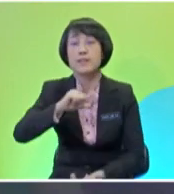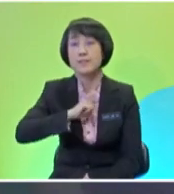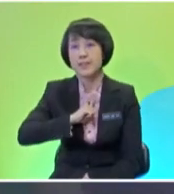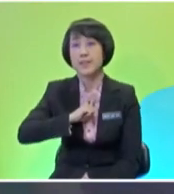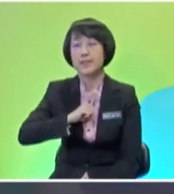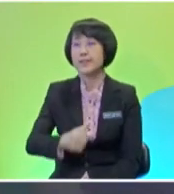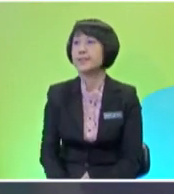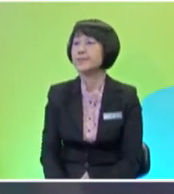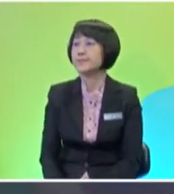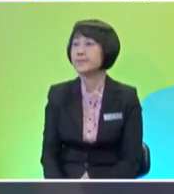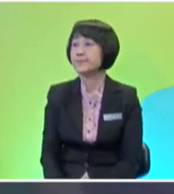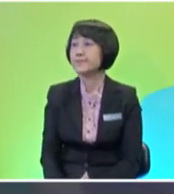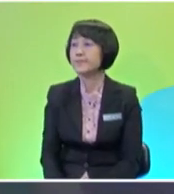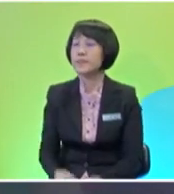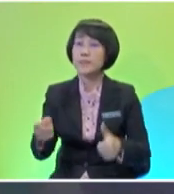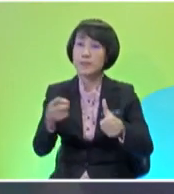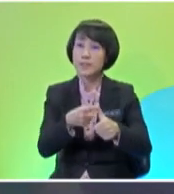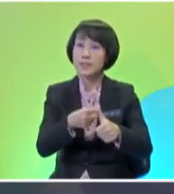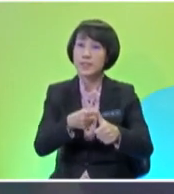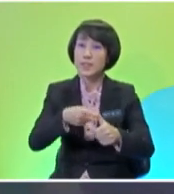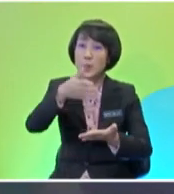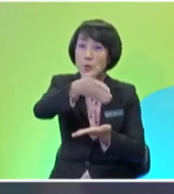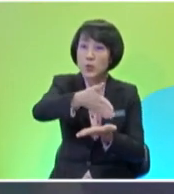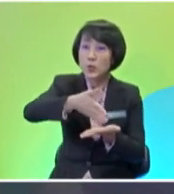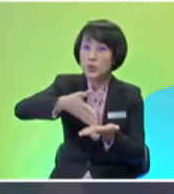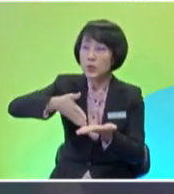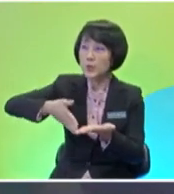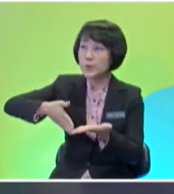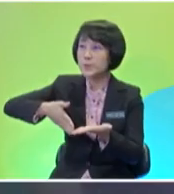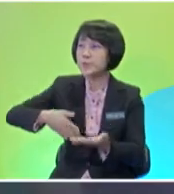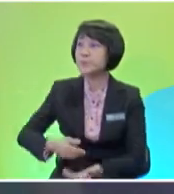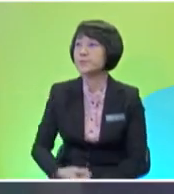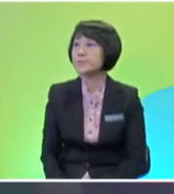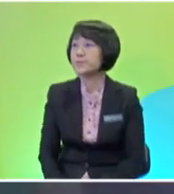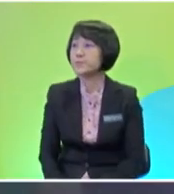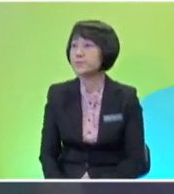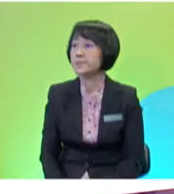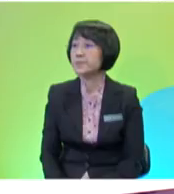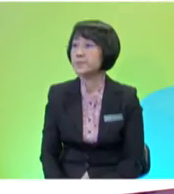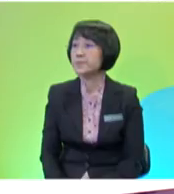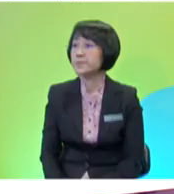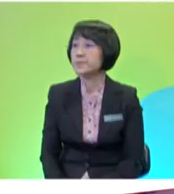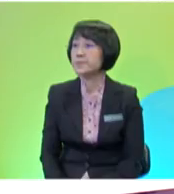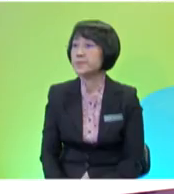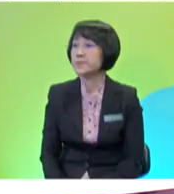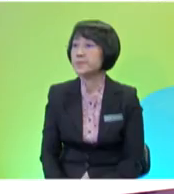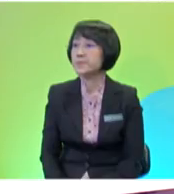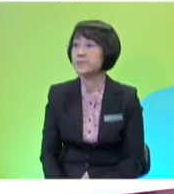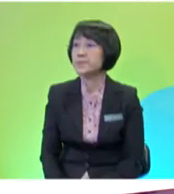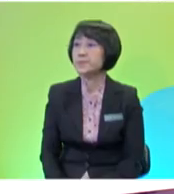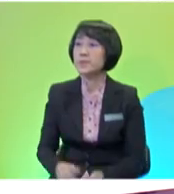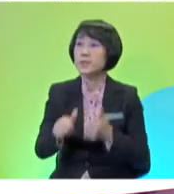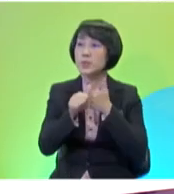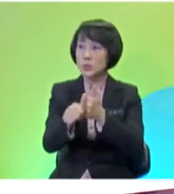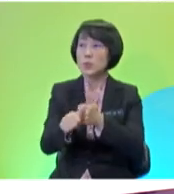Okey, apa-apa pun kita potong dulu. Okey, macam mana kita nak potong? Okey, ada beberapa ni yang kita dah potong. Okey, saya dah potong ni. Tunjuk Irfan. Okey, yang ini yang kita ikut